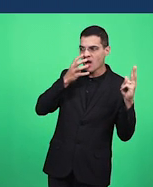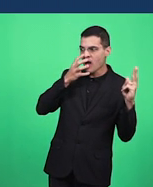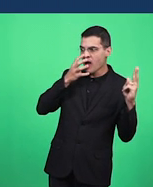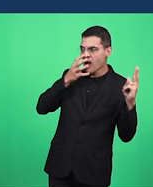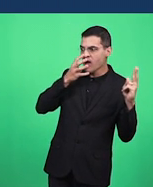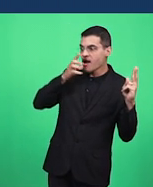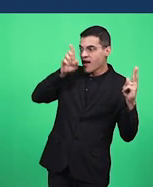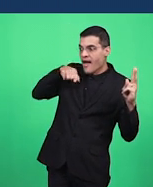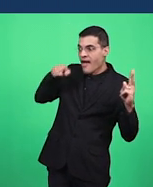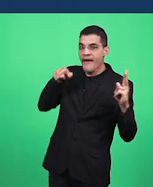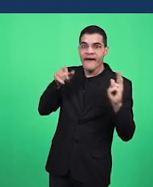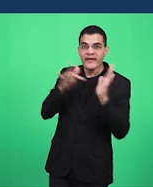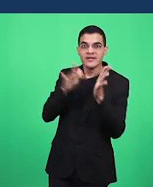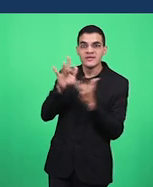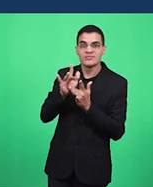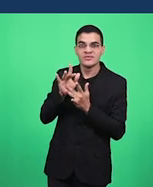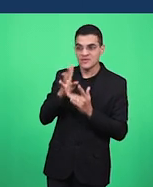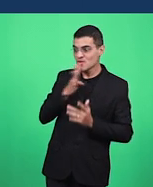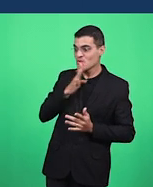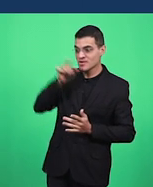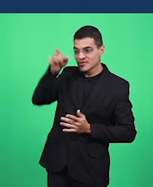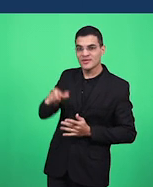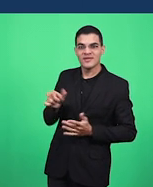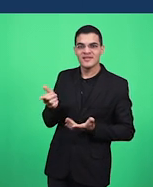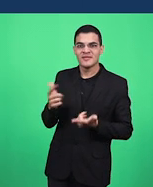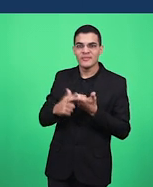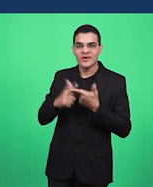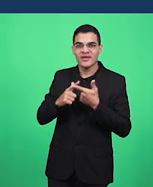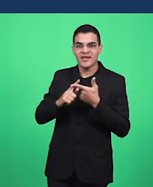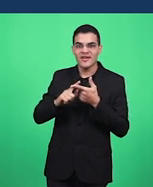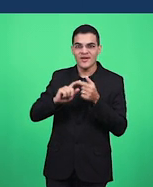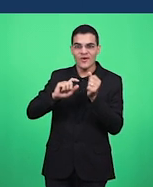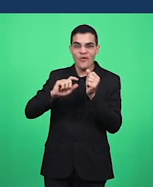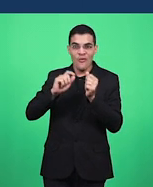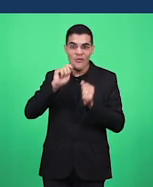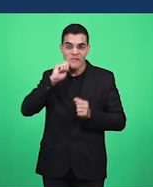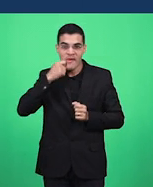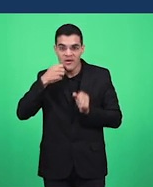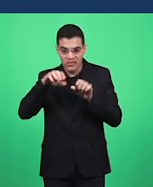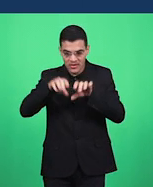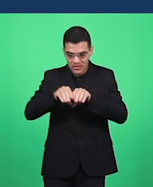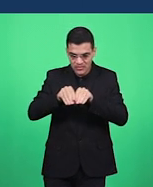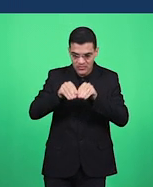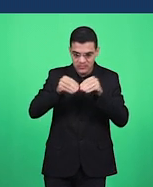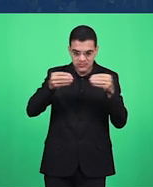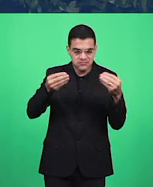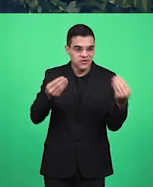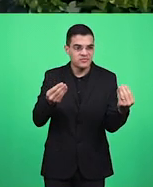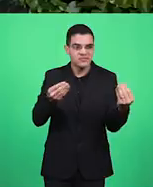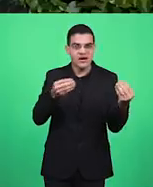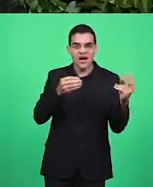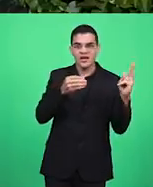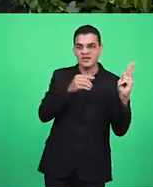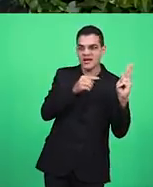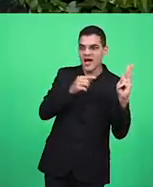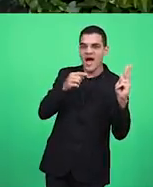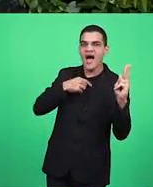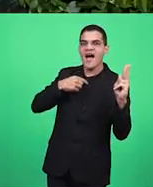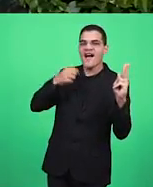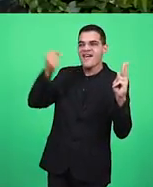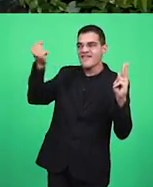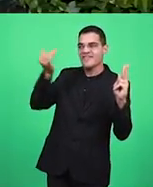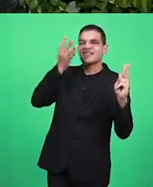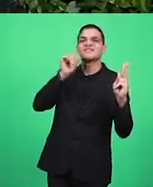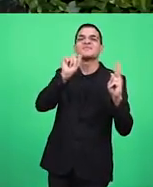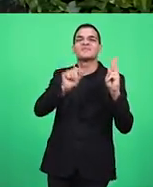Почему? Потому что он дал им откровение преломленного хлеба, жертвы Иисуса